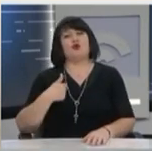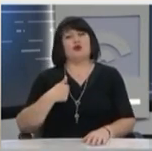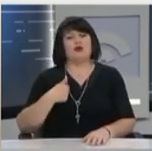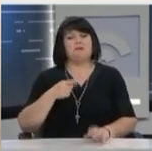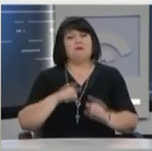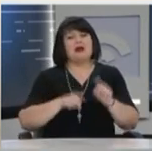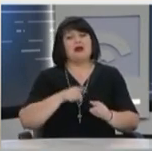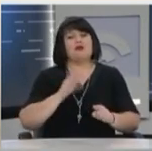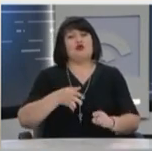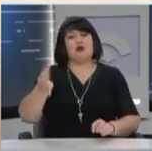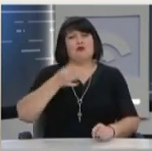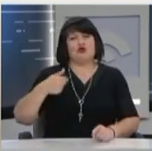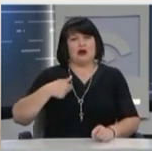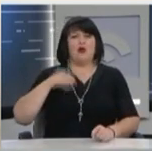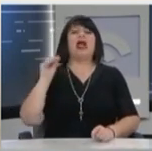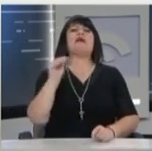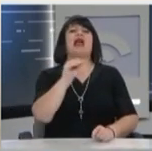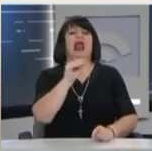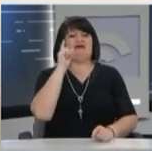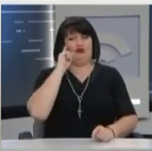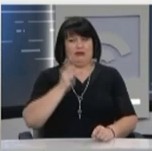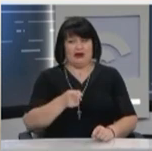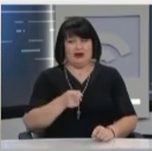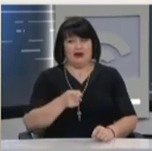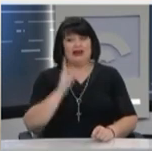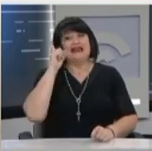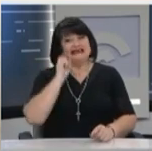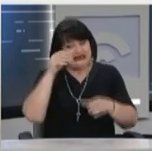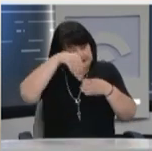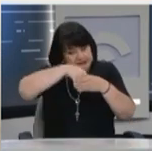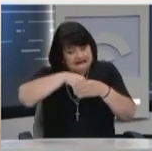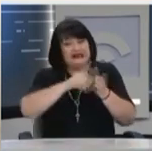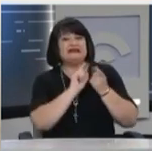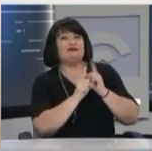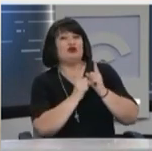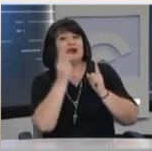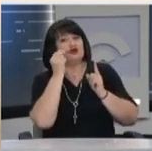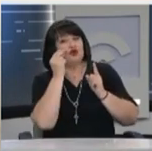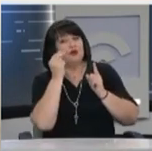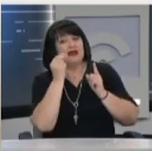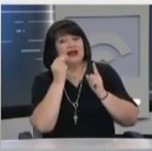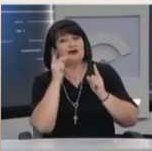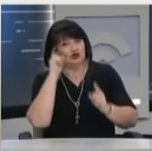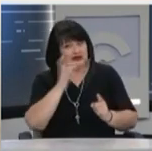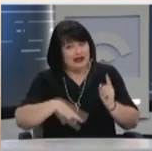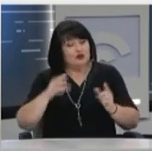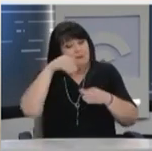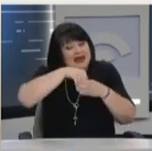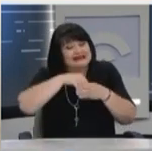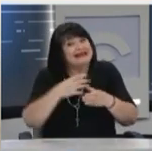θα του πω το εξής. Ξέρετε τι περιλαμβάνει η συμφωνία για τον Σκοπιανό, κύριε Μητσοτάκη? Το γνωρίζουν οι